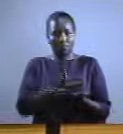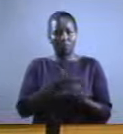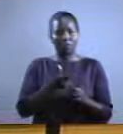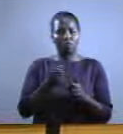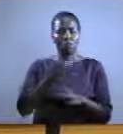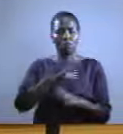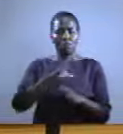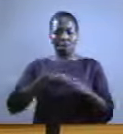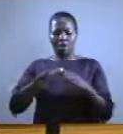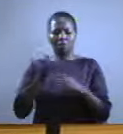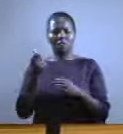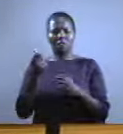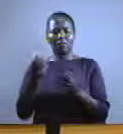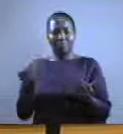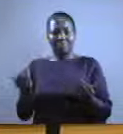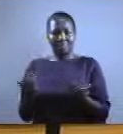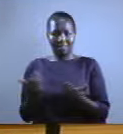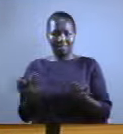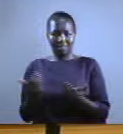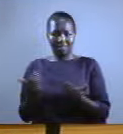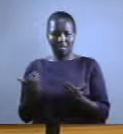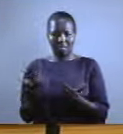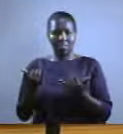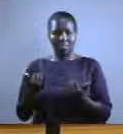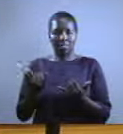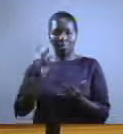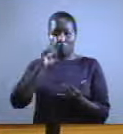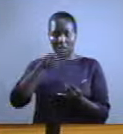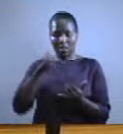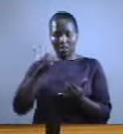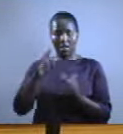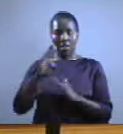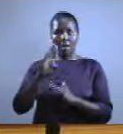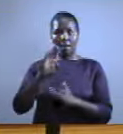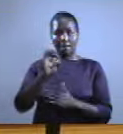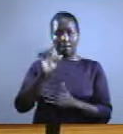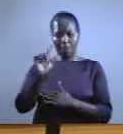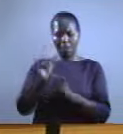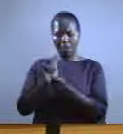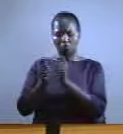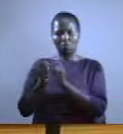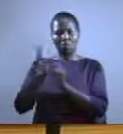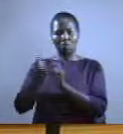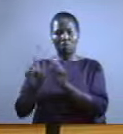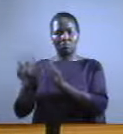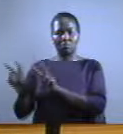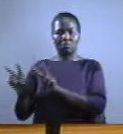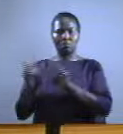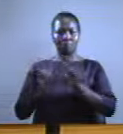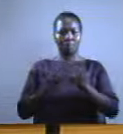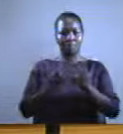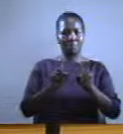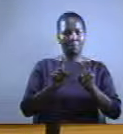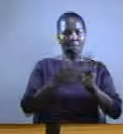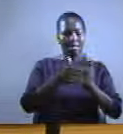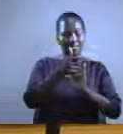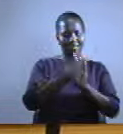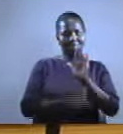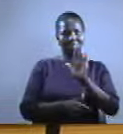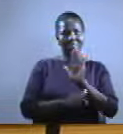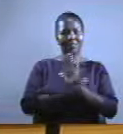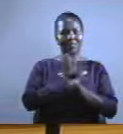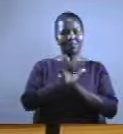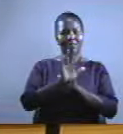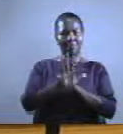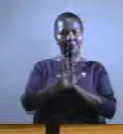die wetgewing na artikel 75 geklassifiseer moet word. Die misplaaste logika van die DA